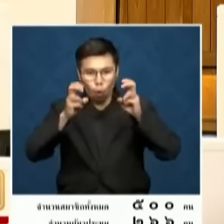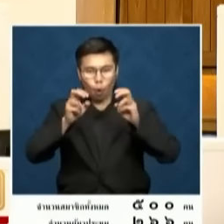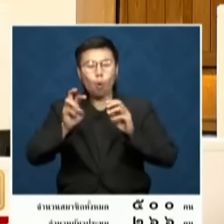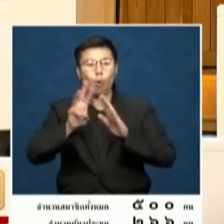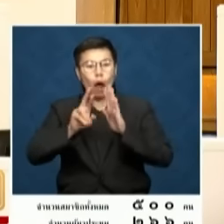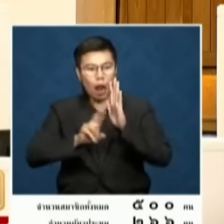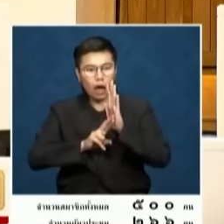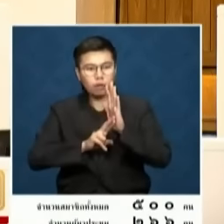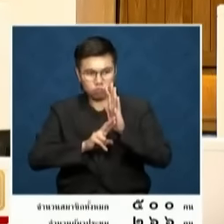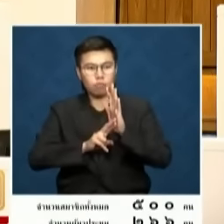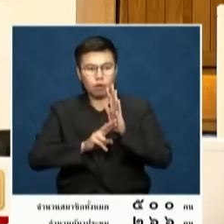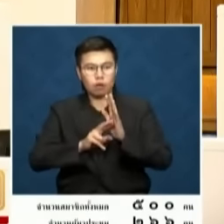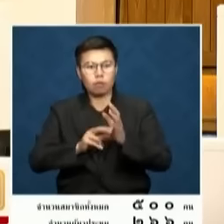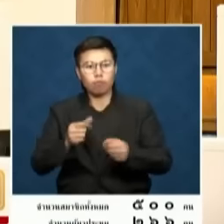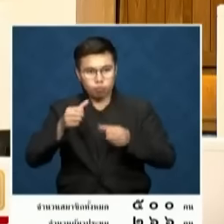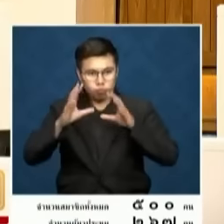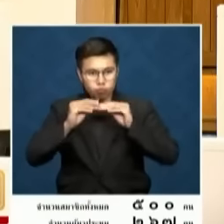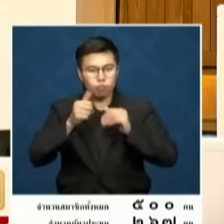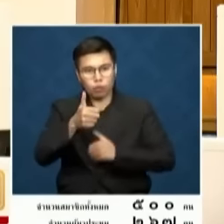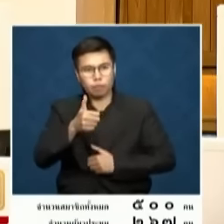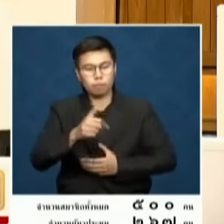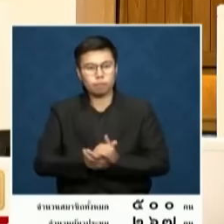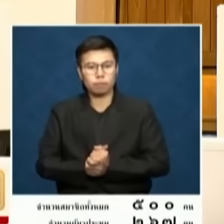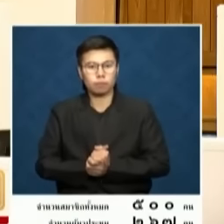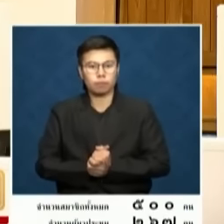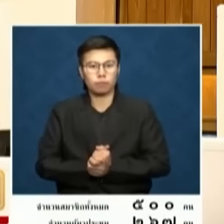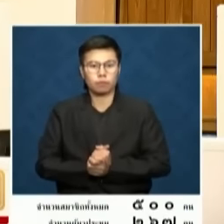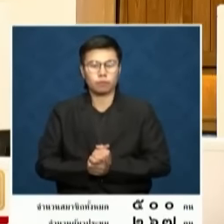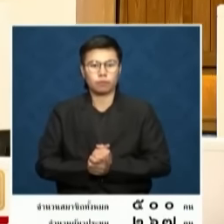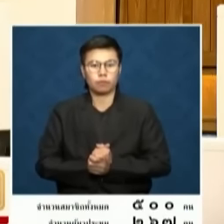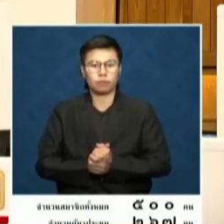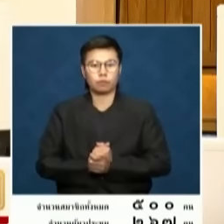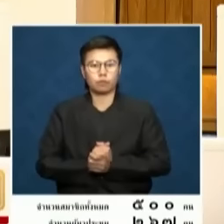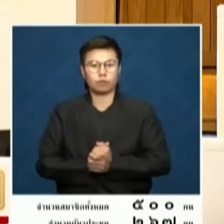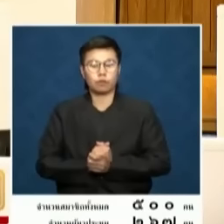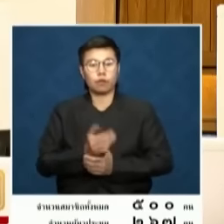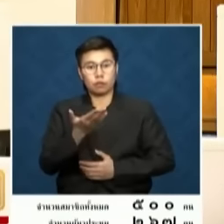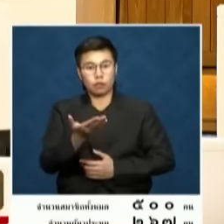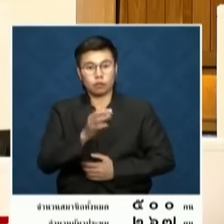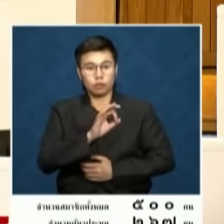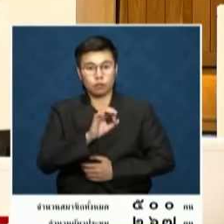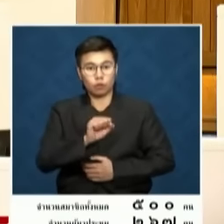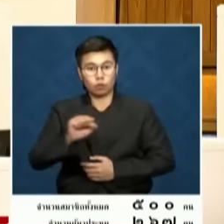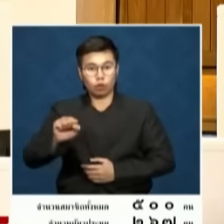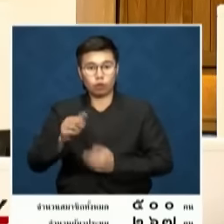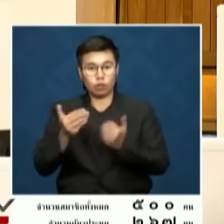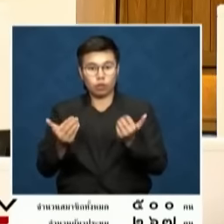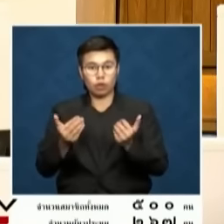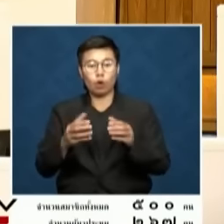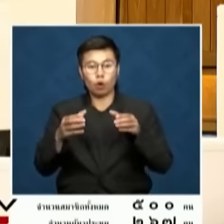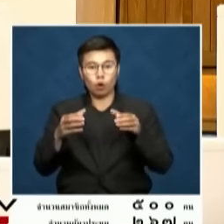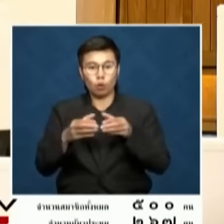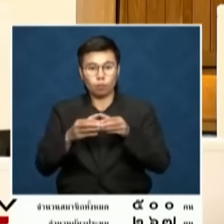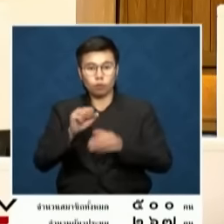มีนาคมนะวันนี้วันพรุ่งนี้ 26มีนาคมมีคดีเล็กๆคดีหนึศาลจะตัดสินแต่ประเด็นกลับ